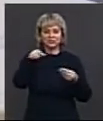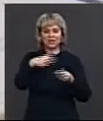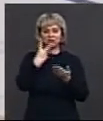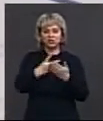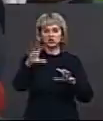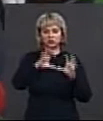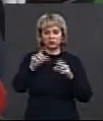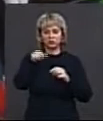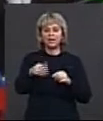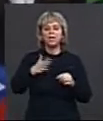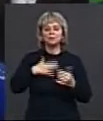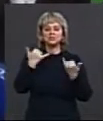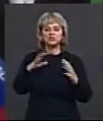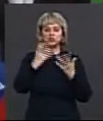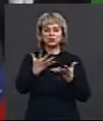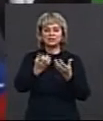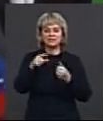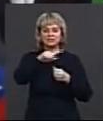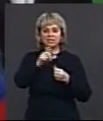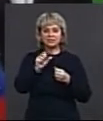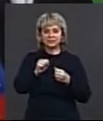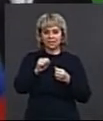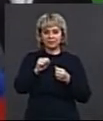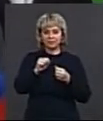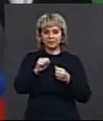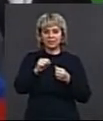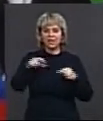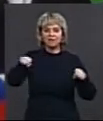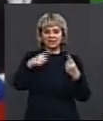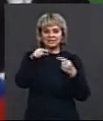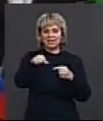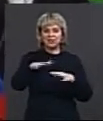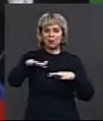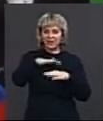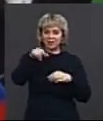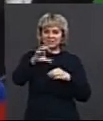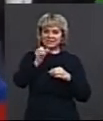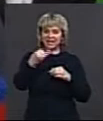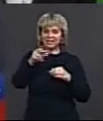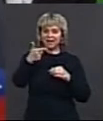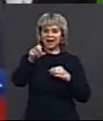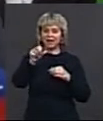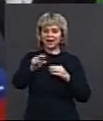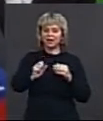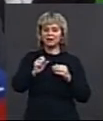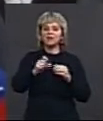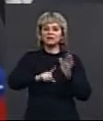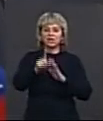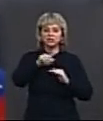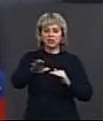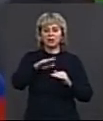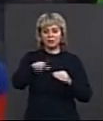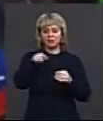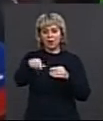исчезающих видов животных. Мы сейчас серьезно взялись за восстановление популяции сайгака. Сперва в неволе,